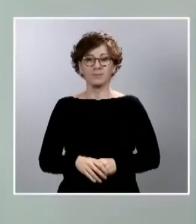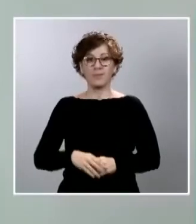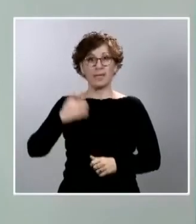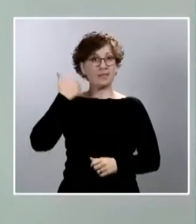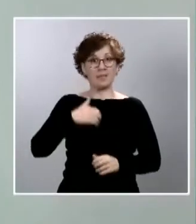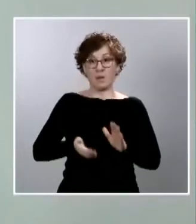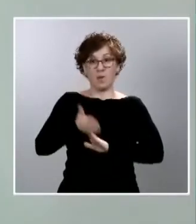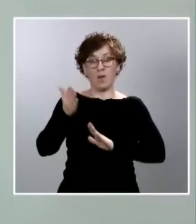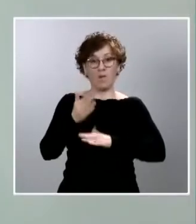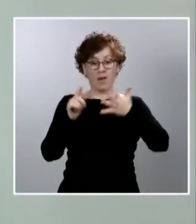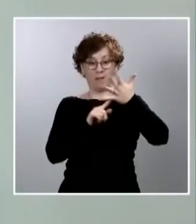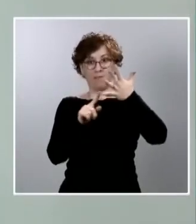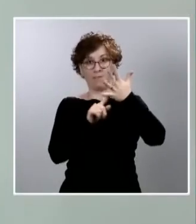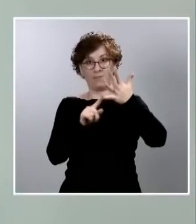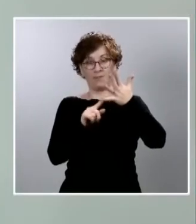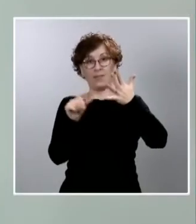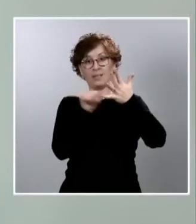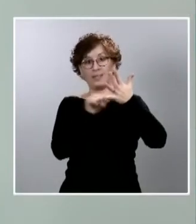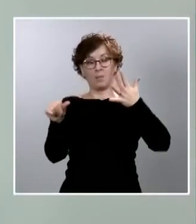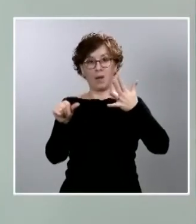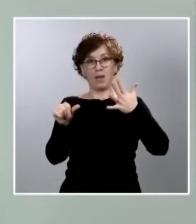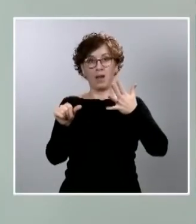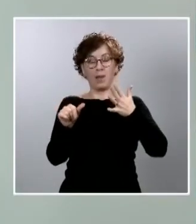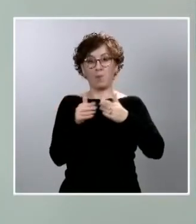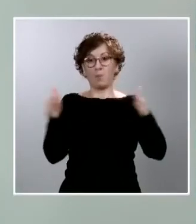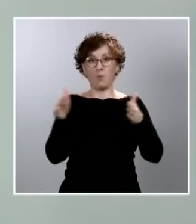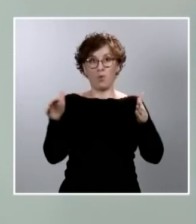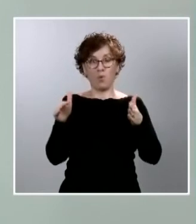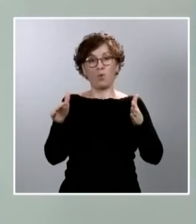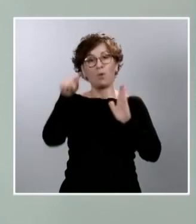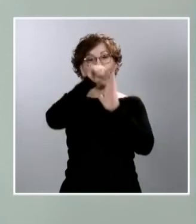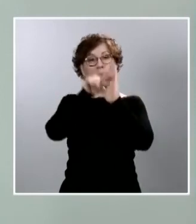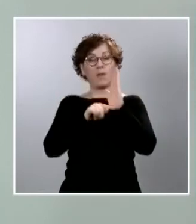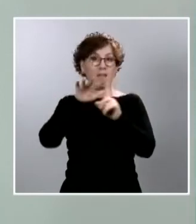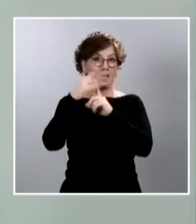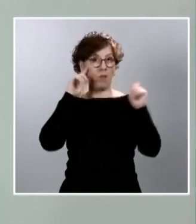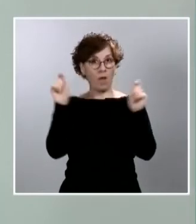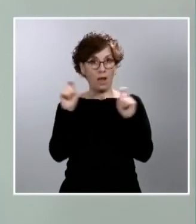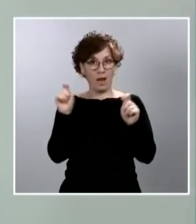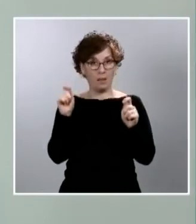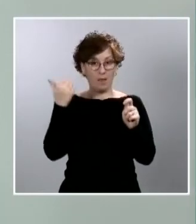bai polizia, bai armada, egunero, egunero, euren gainetik